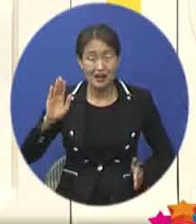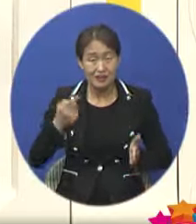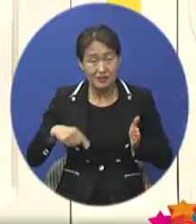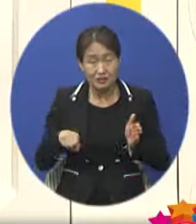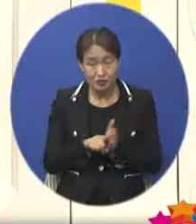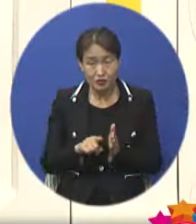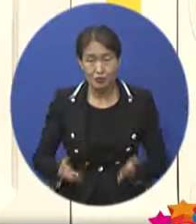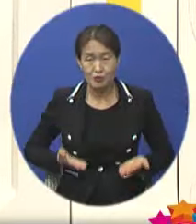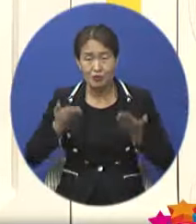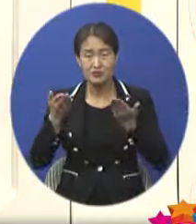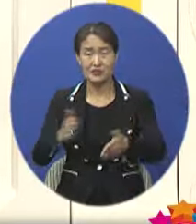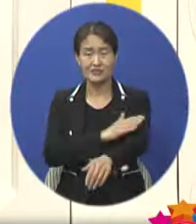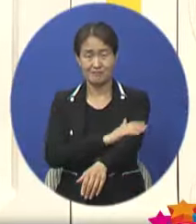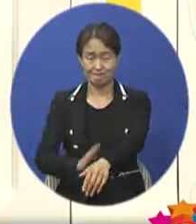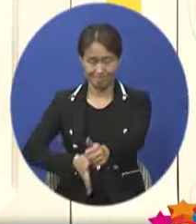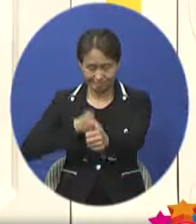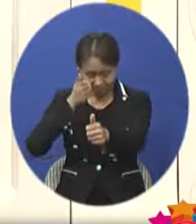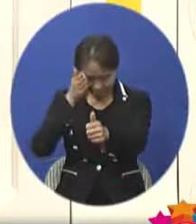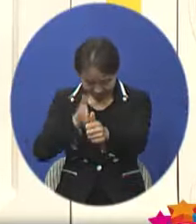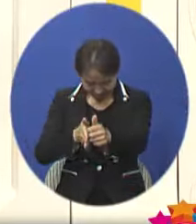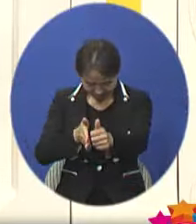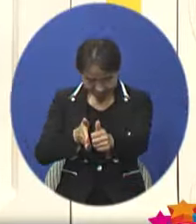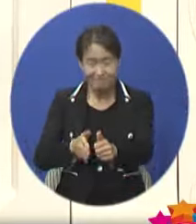위해서 봉사 노력해주시기를